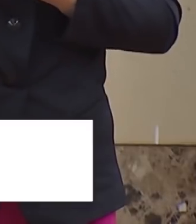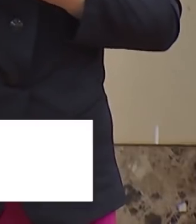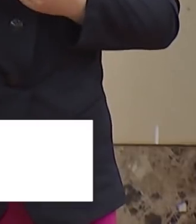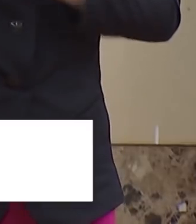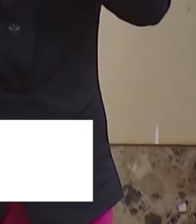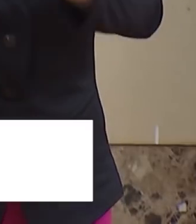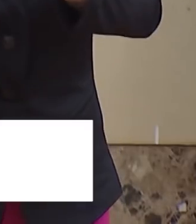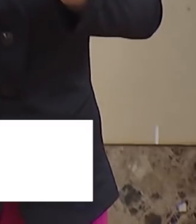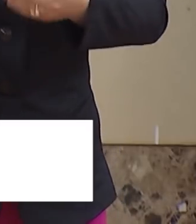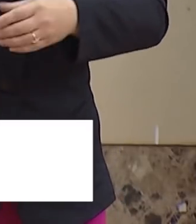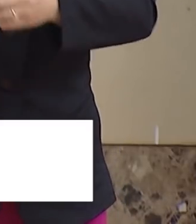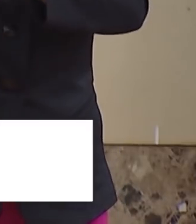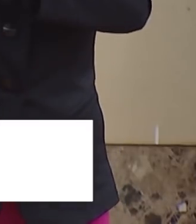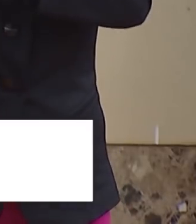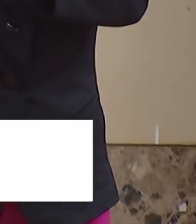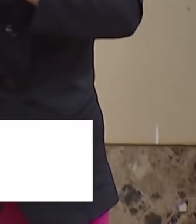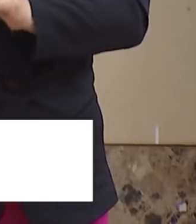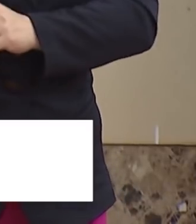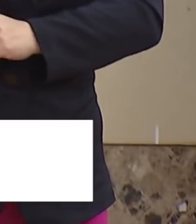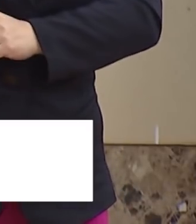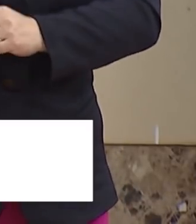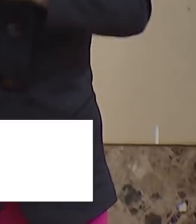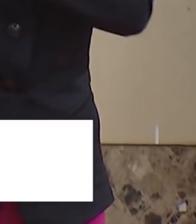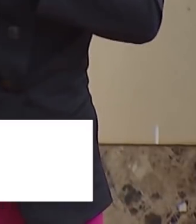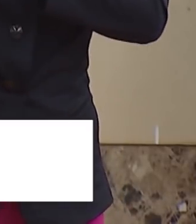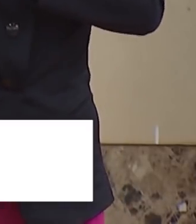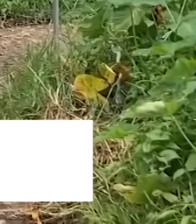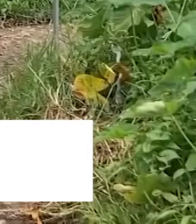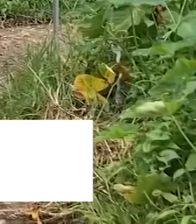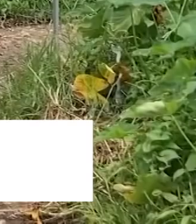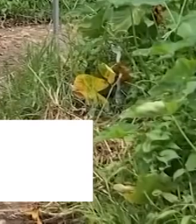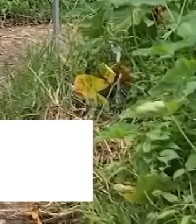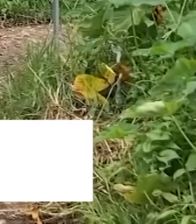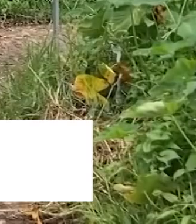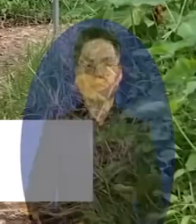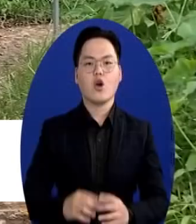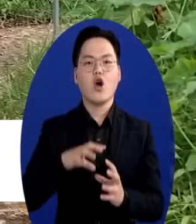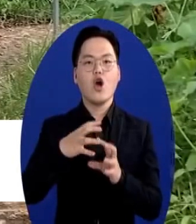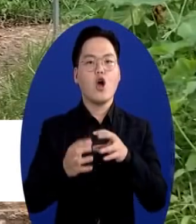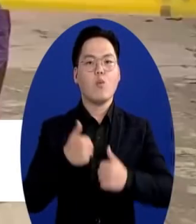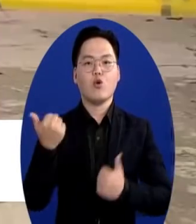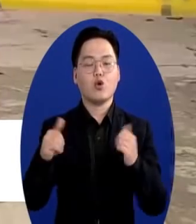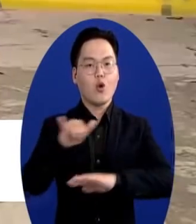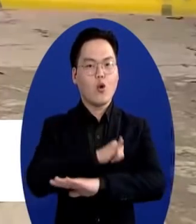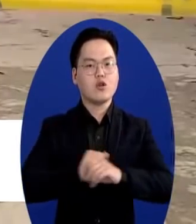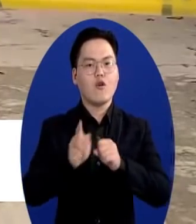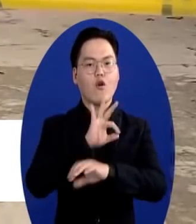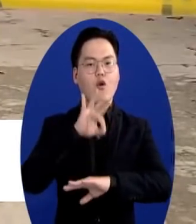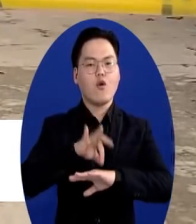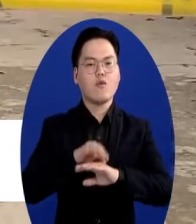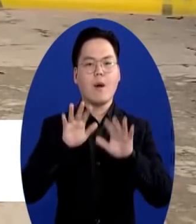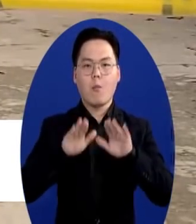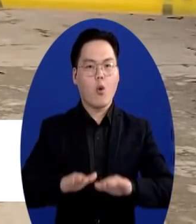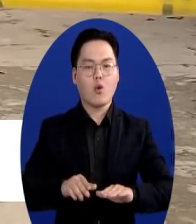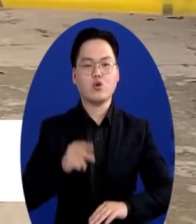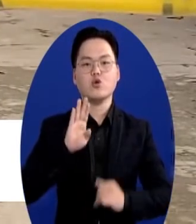авч хариуцах эцэг эхийн үүрэг хариуцлага гэдрийг бол маш сайн одоо хэрэгжүүлж байгаа. Дэлхийн бусад улс оронд ч цар тахал намдахгүй байна.